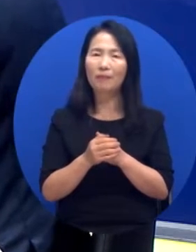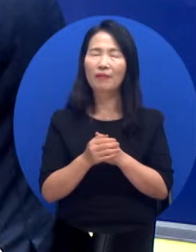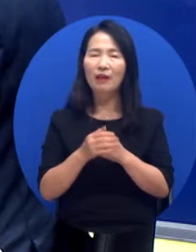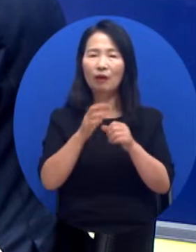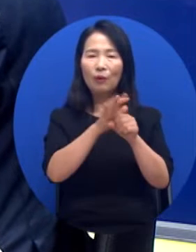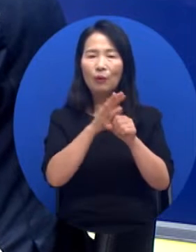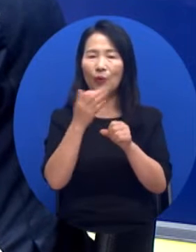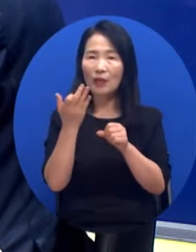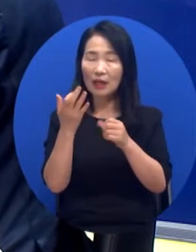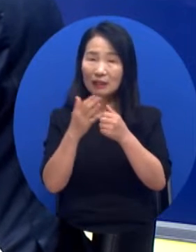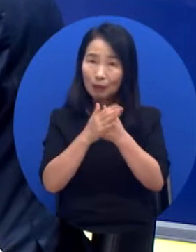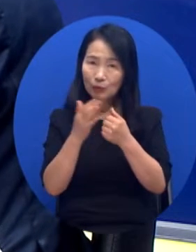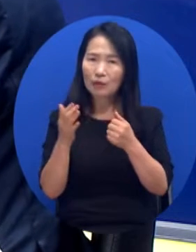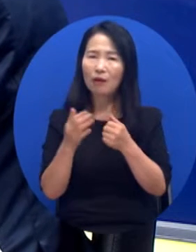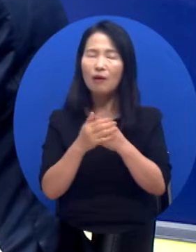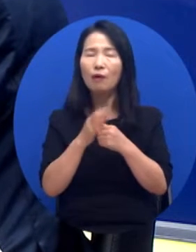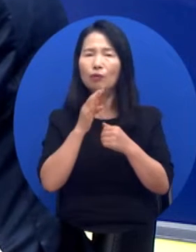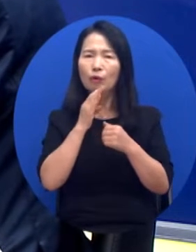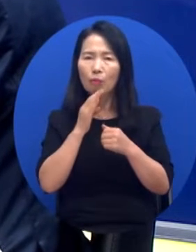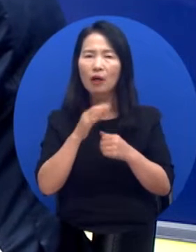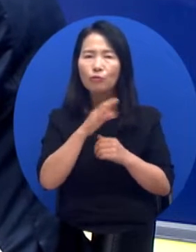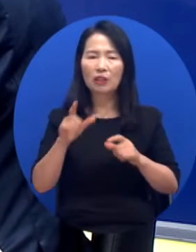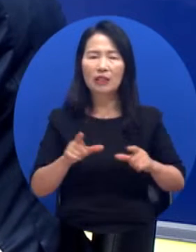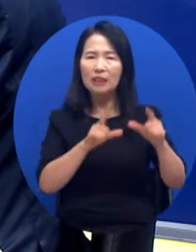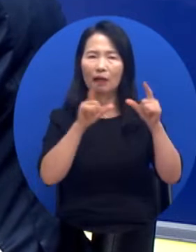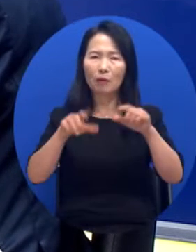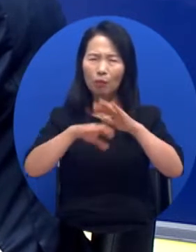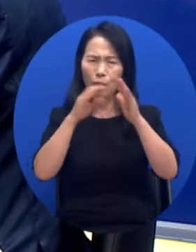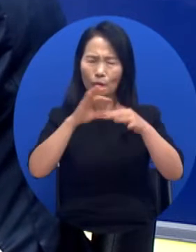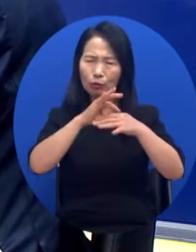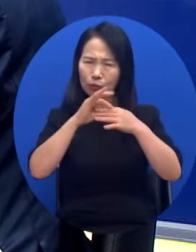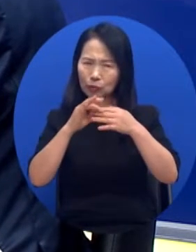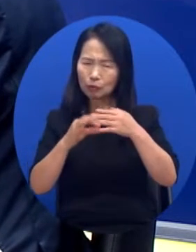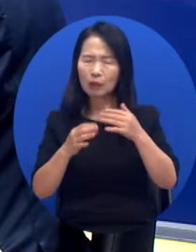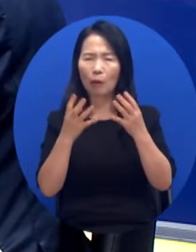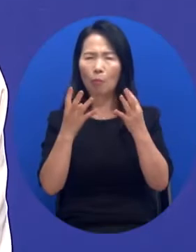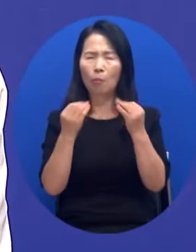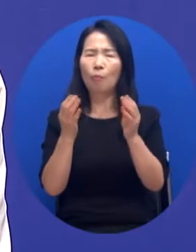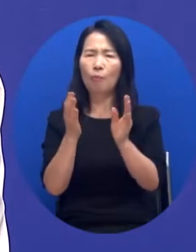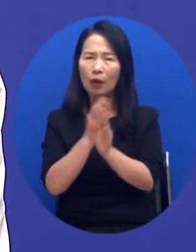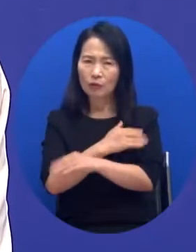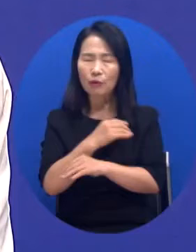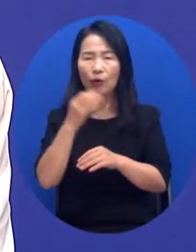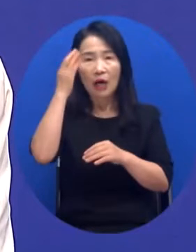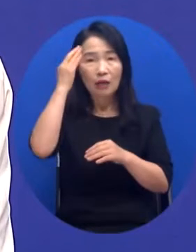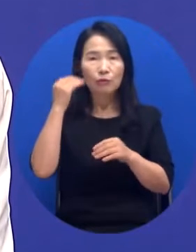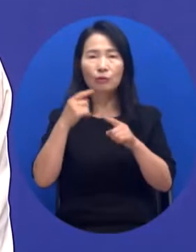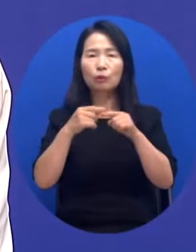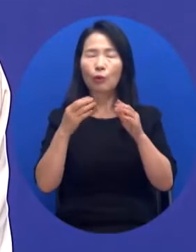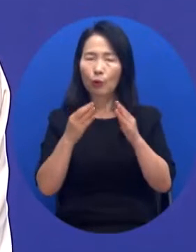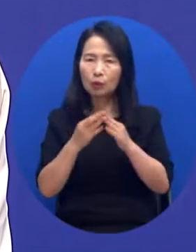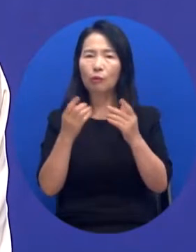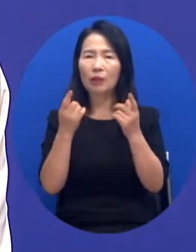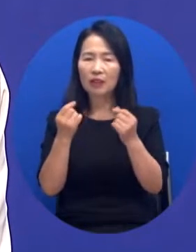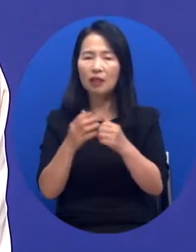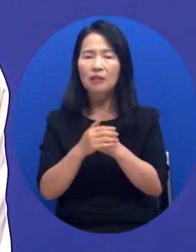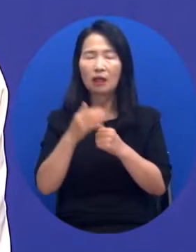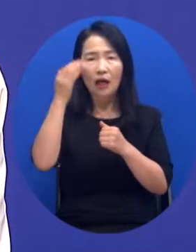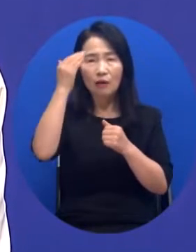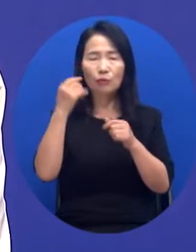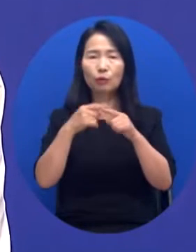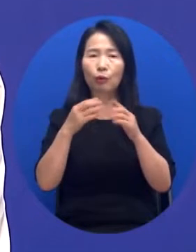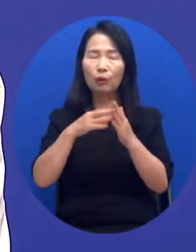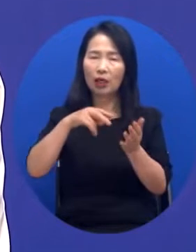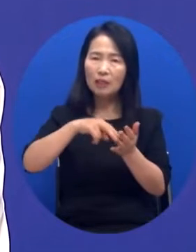코로나 때문에요. 정말 우리 삶의 모든 영역이 완전히 달라졌고 한국교회도 예외는 아니었습니다. 한국교회 같은 경우는